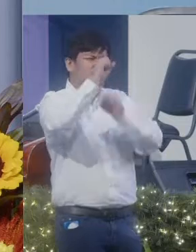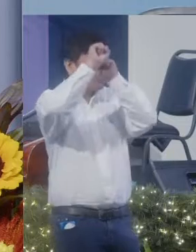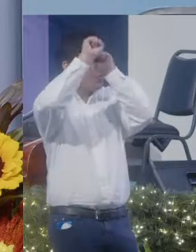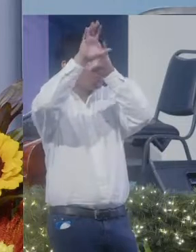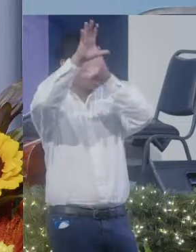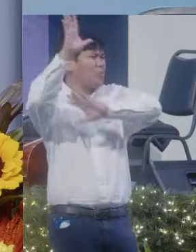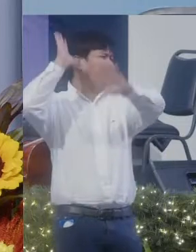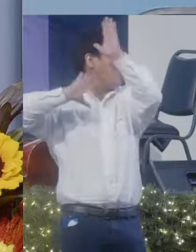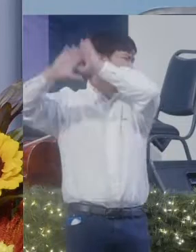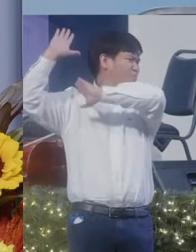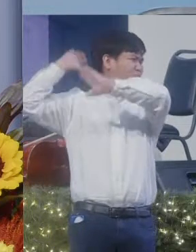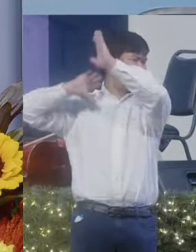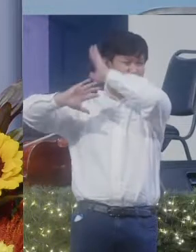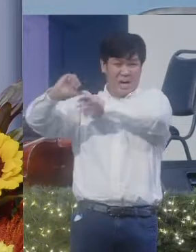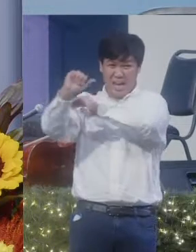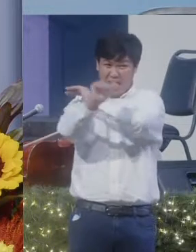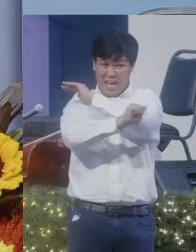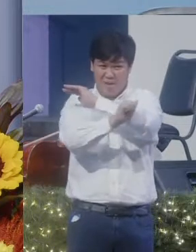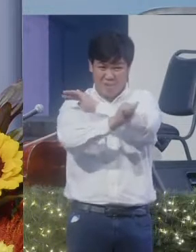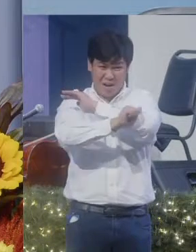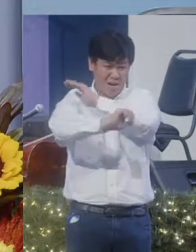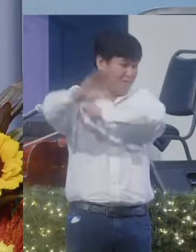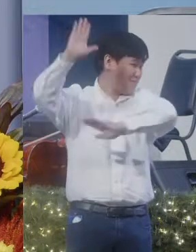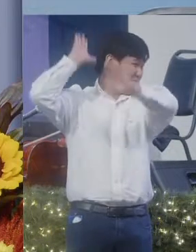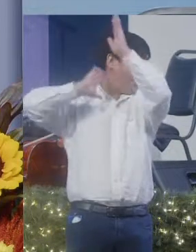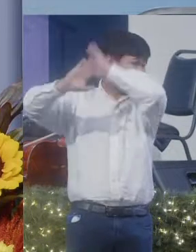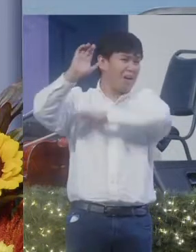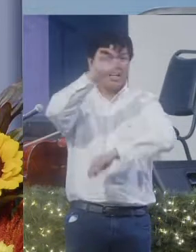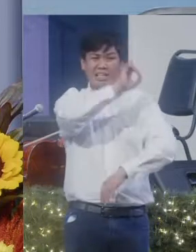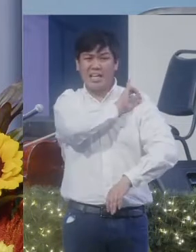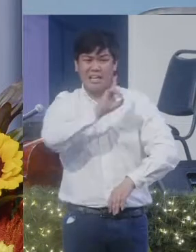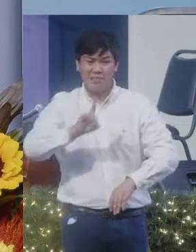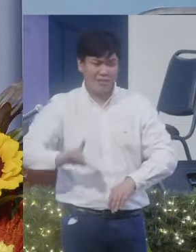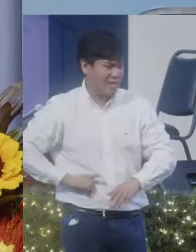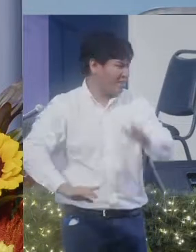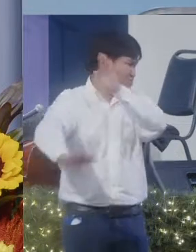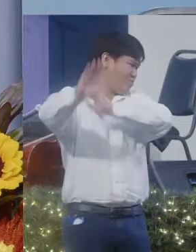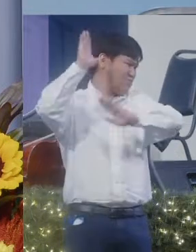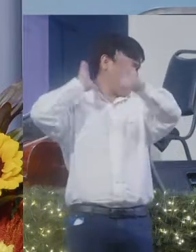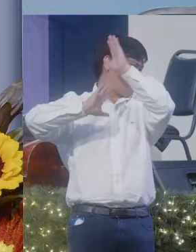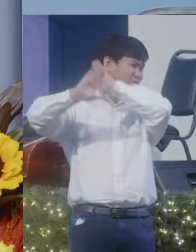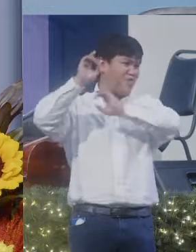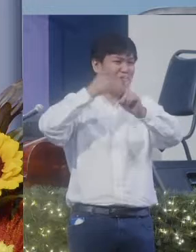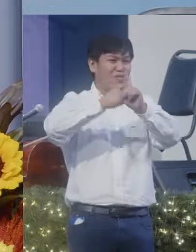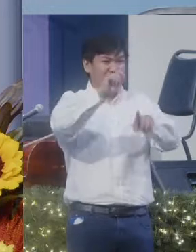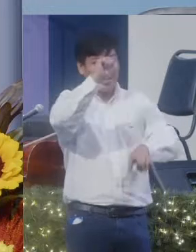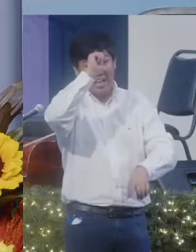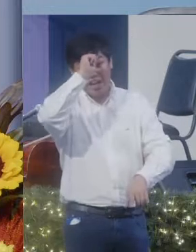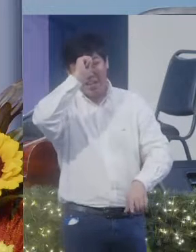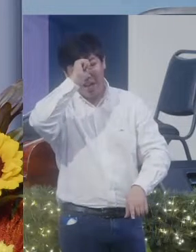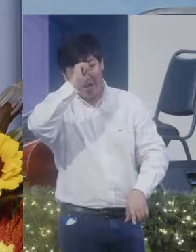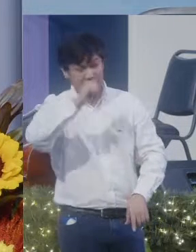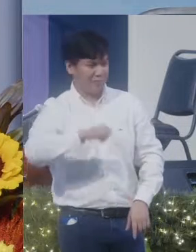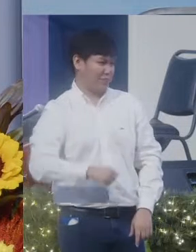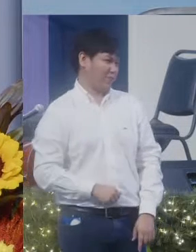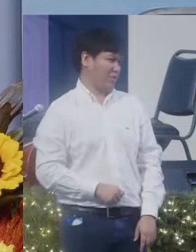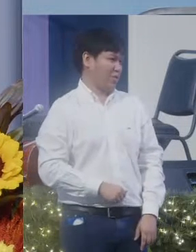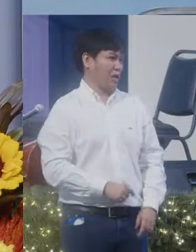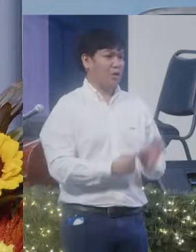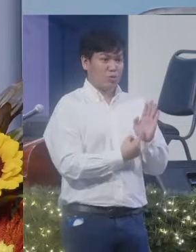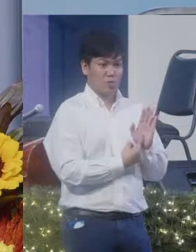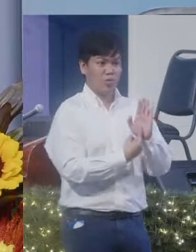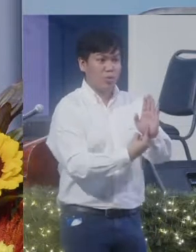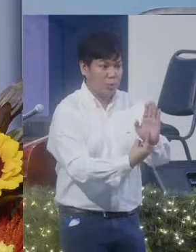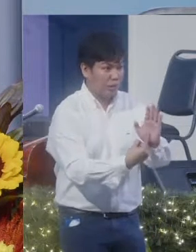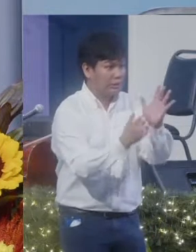nagmula pa kay David, na nagmula pa kay Abraham, at actually nagmula pa kay Adam.